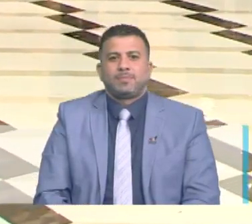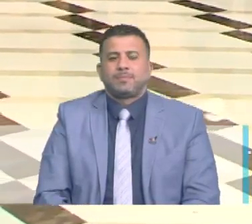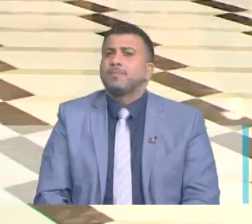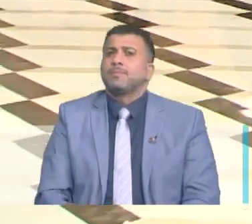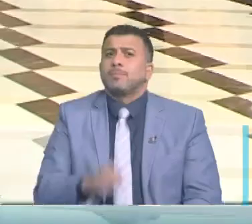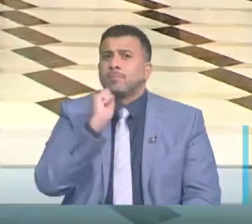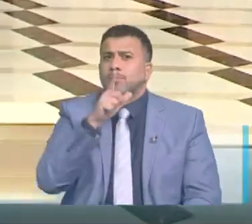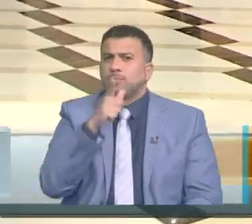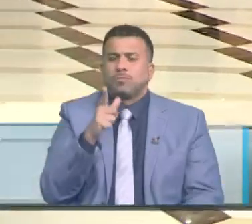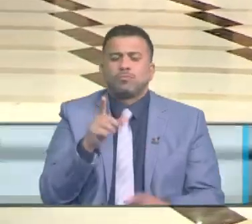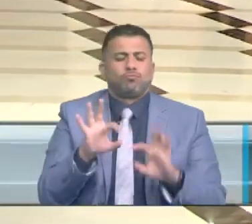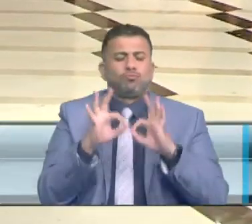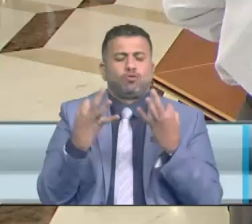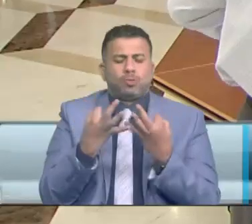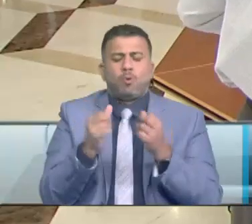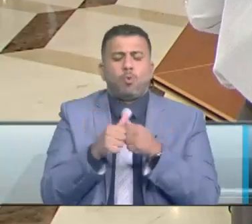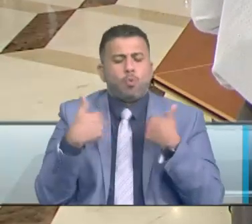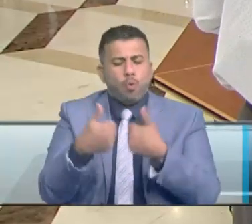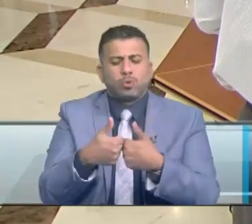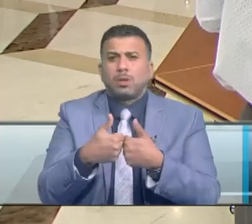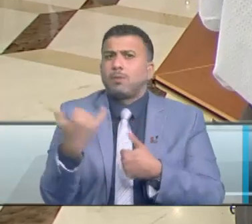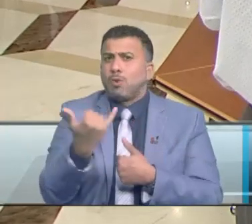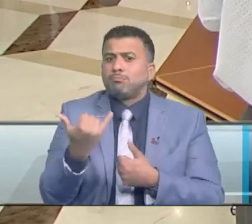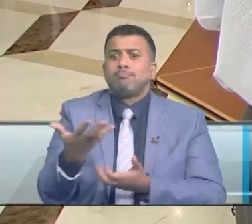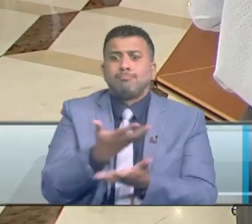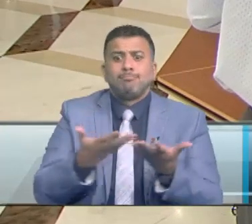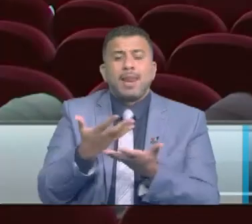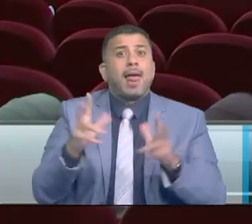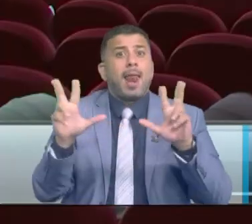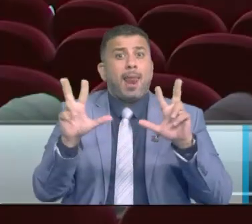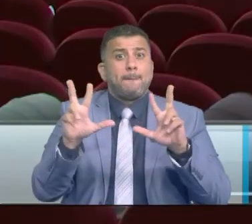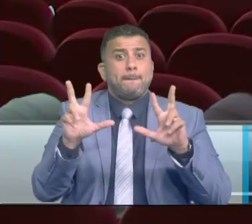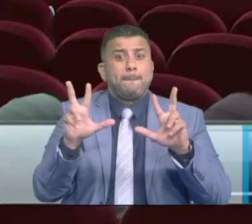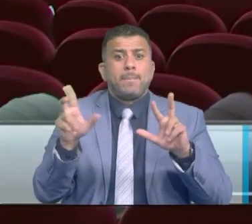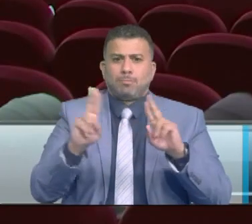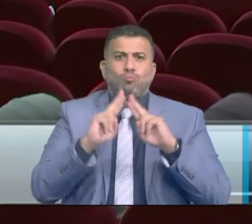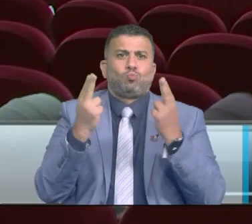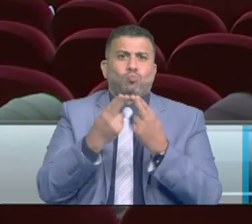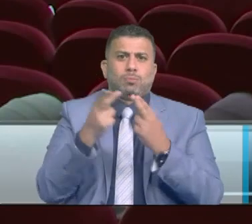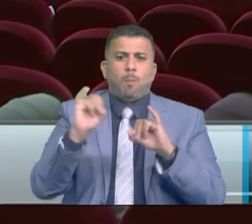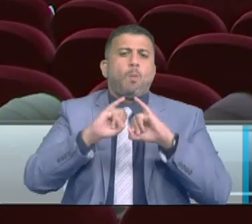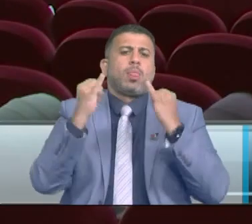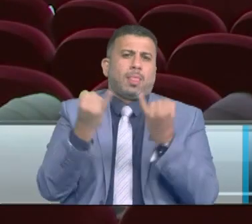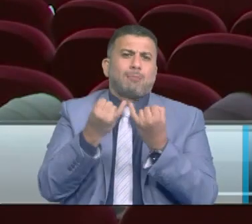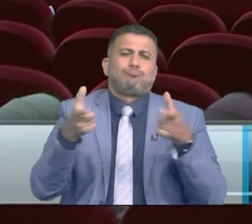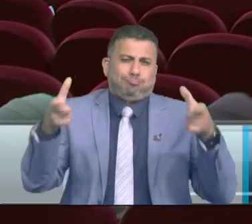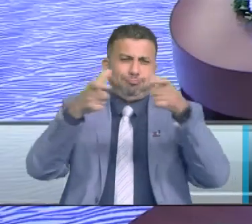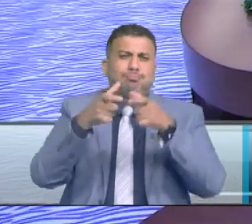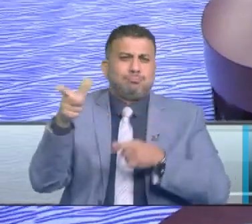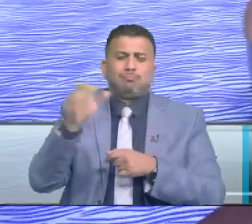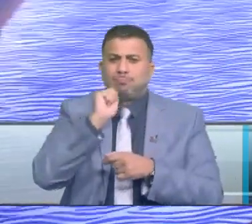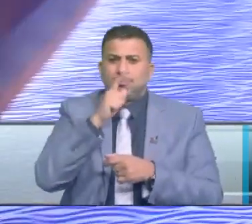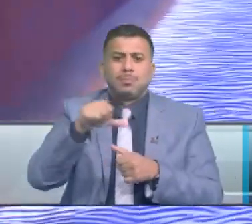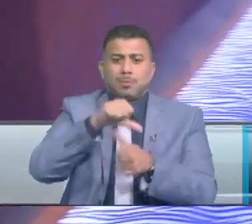تعزيزا للقيم المجتمعية والأسرية وعلاقتها بدور الإعلام، ها هو ملتقى الشارقة للإعلام الأسري ينطلق